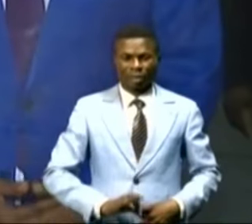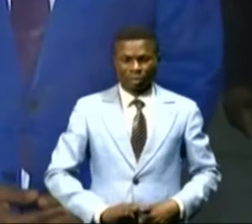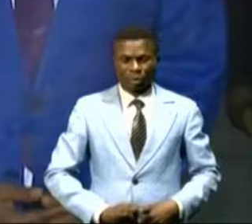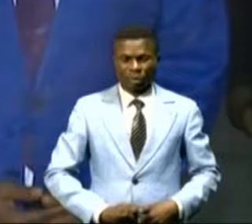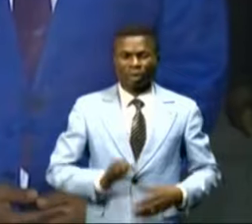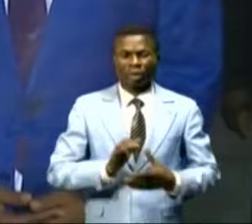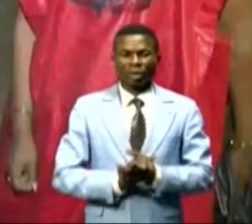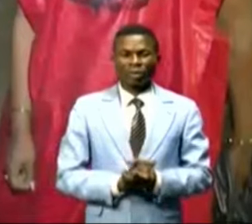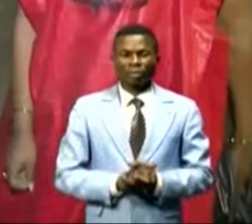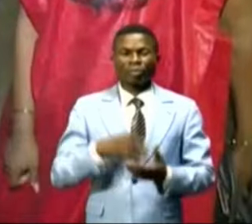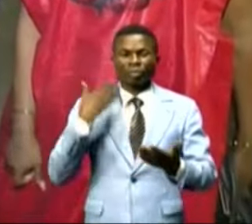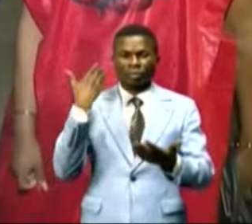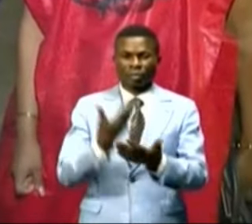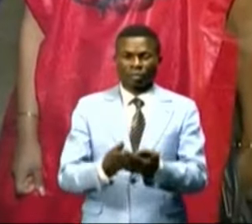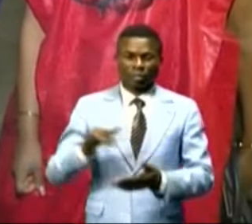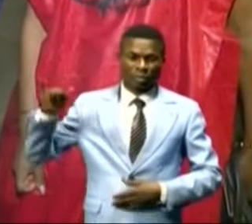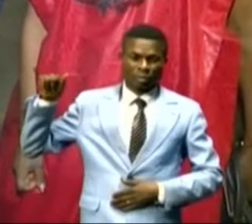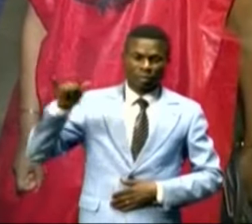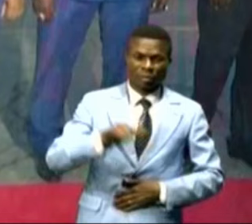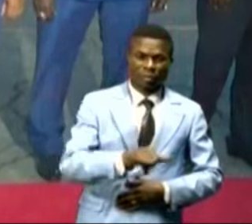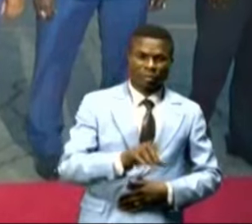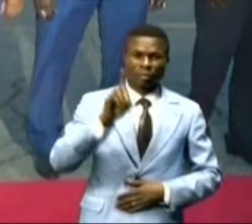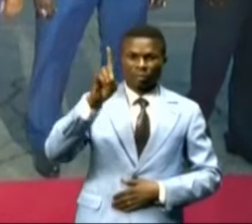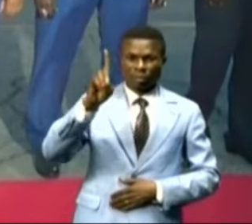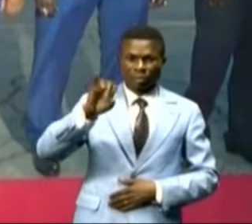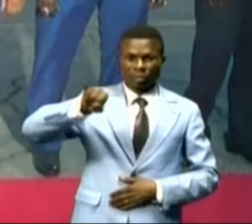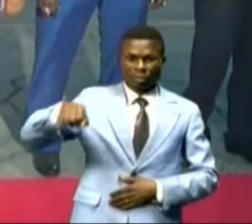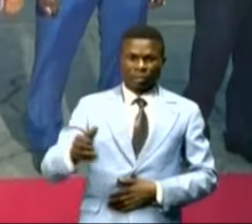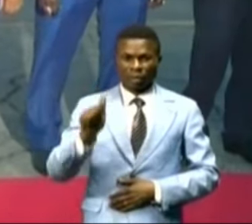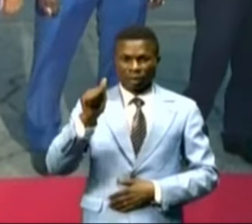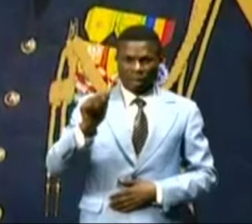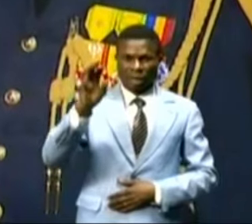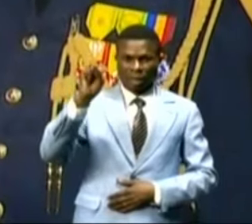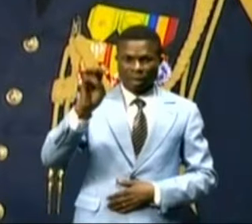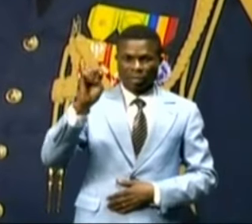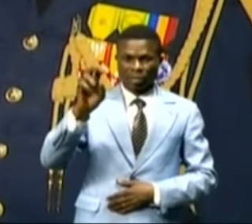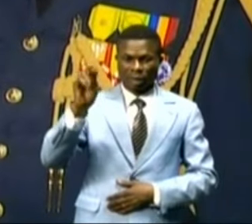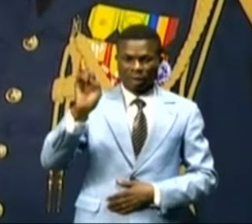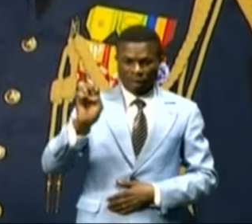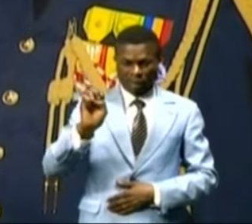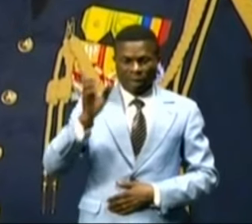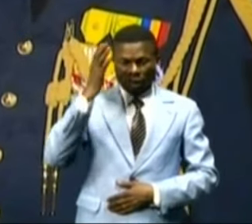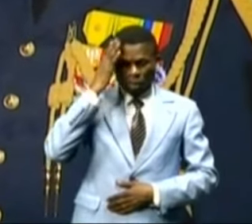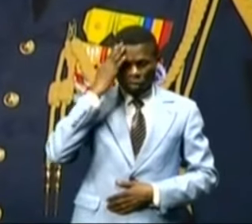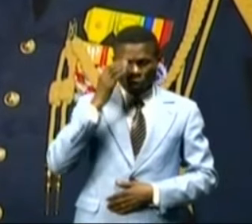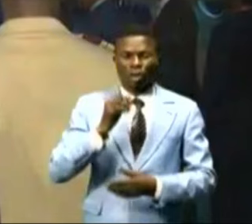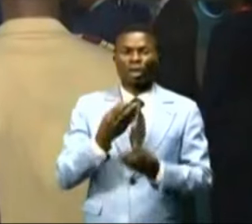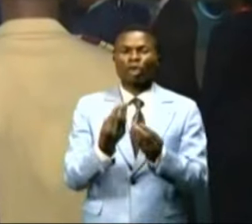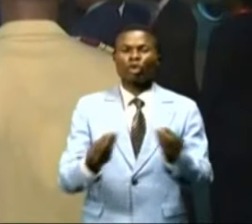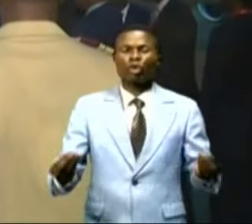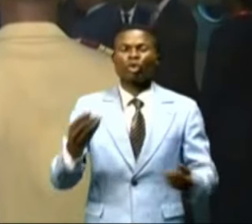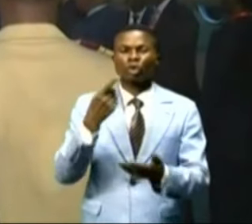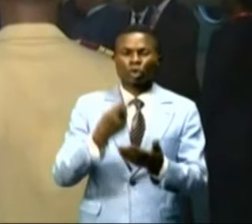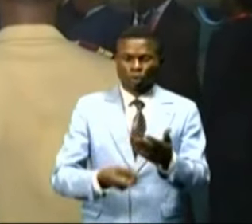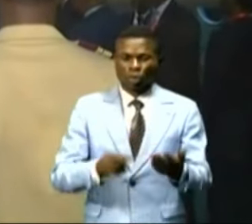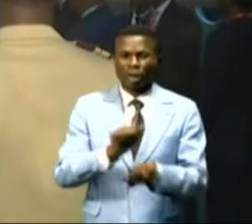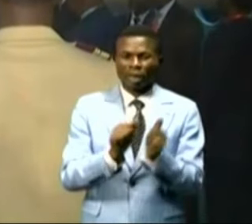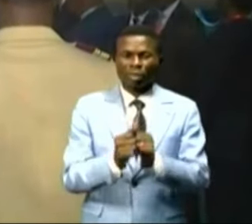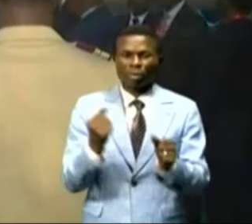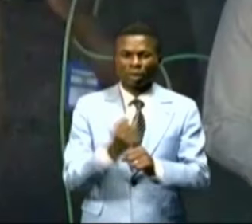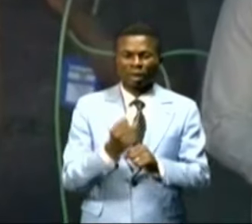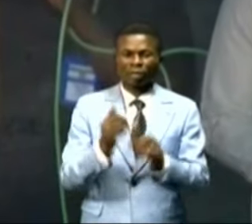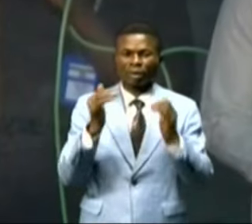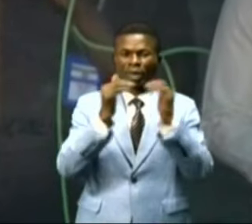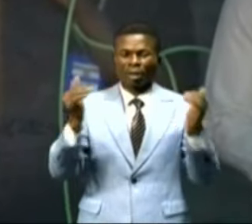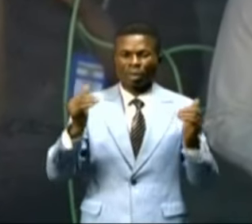Tshilombo, atterrit à N'Djamena pour palper du doigt les fruits de sa médiation au processus de paix qu'il